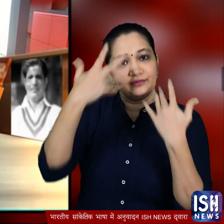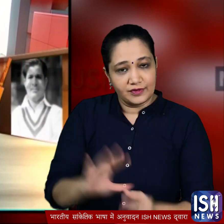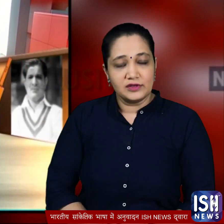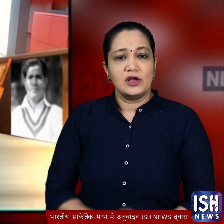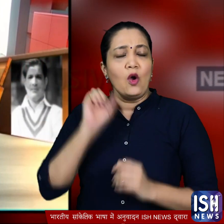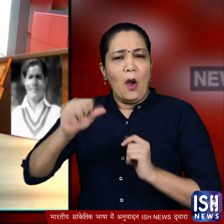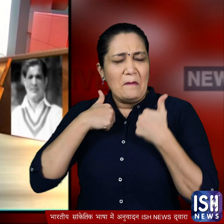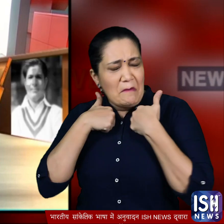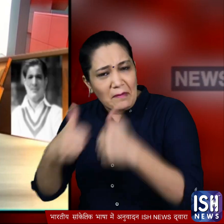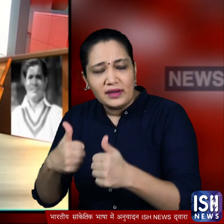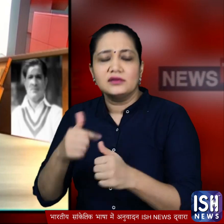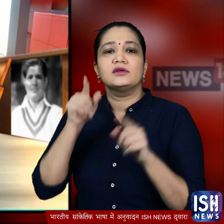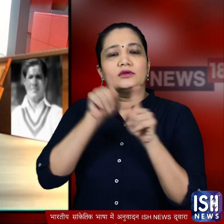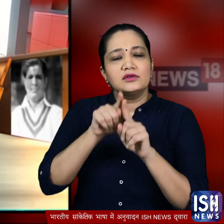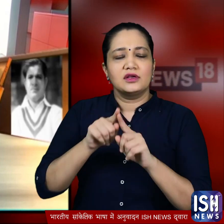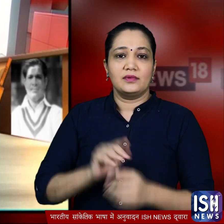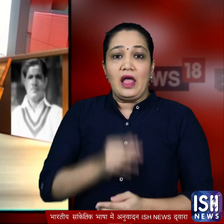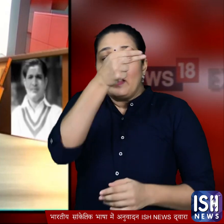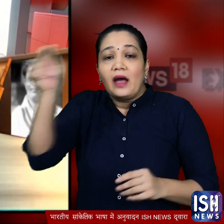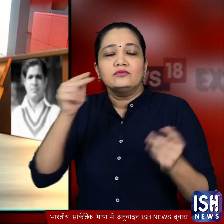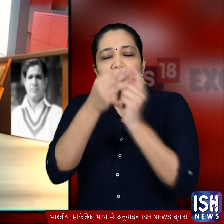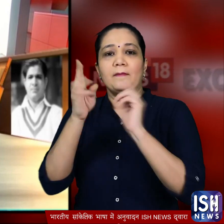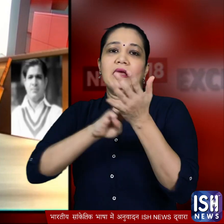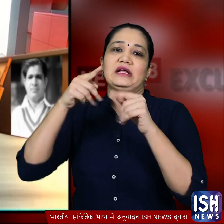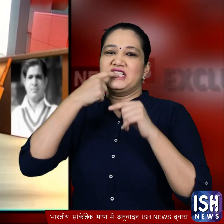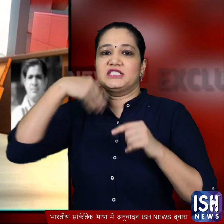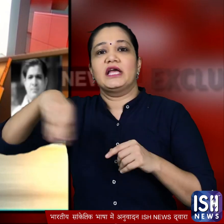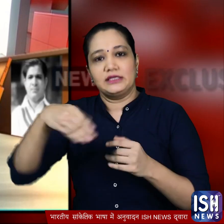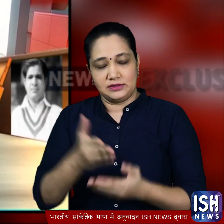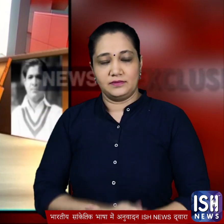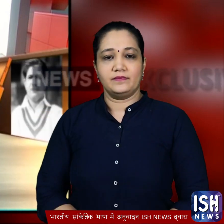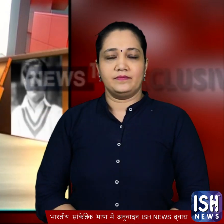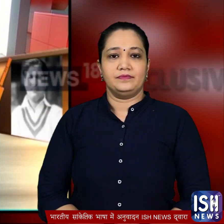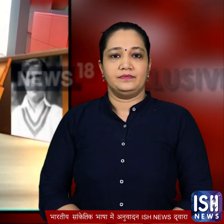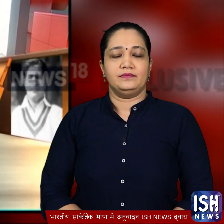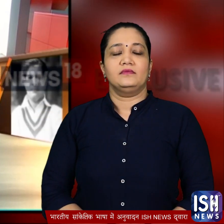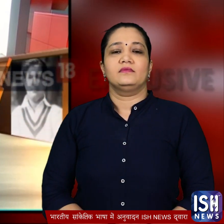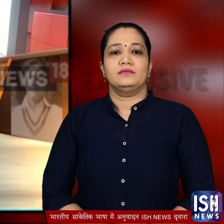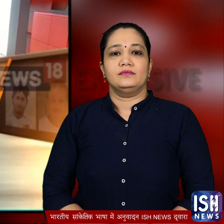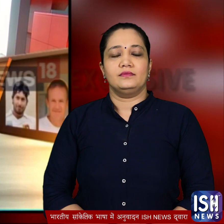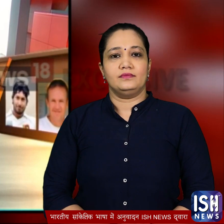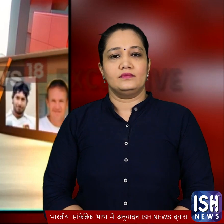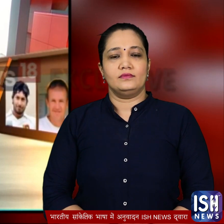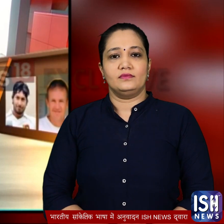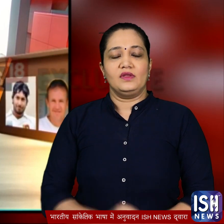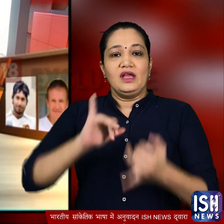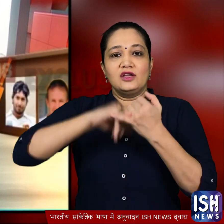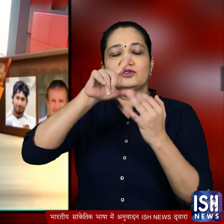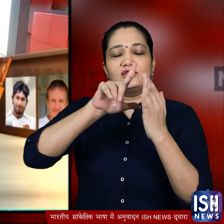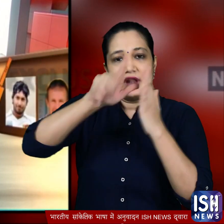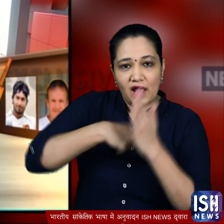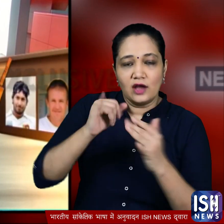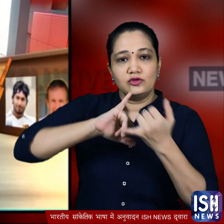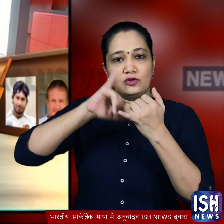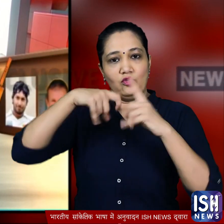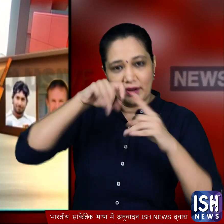उनके बेहतरीन प्रदर्शन की वजह से उस मैच को मनकर टेस्ट के नाम से भी जाना जाता है। इसके अलावा श्रीलंका के